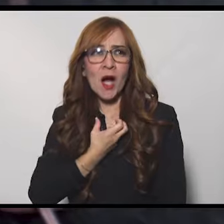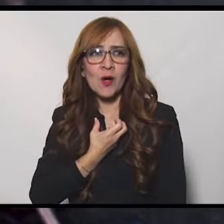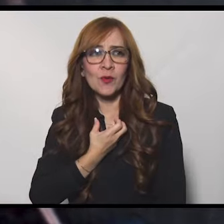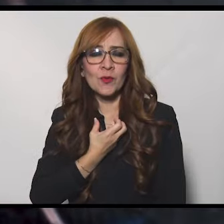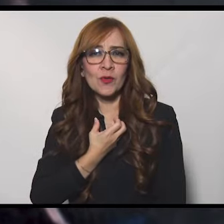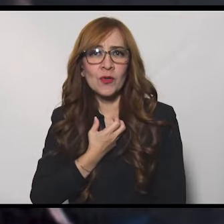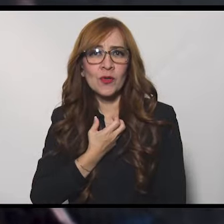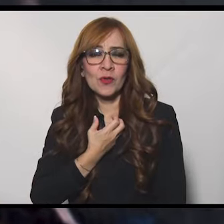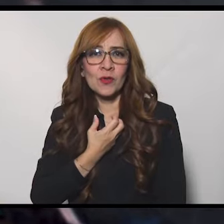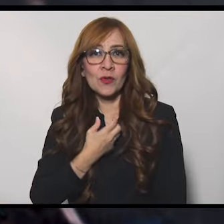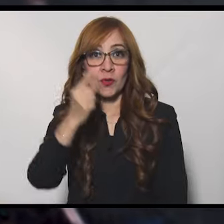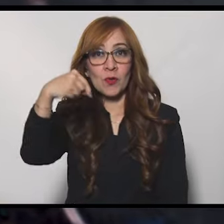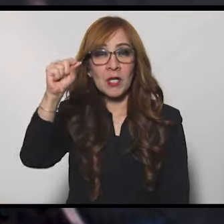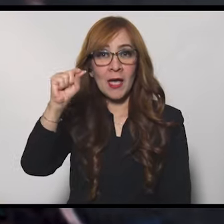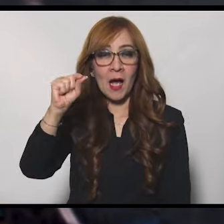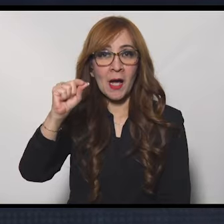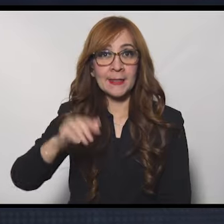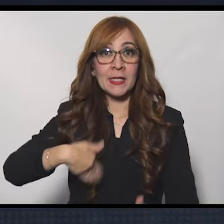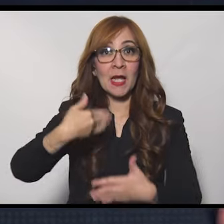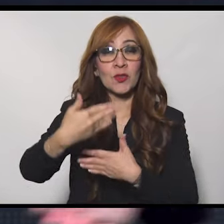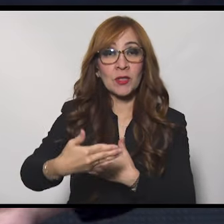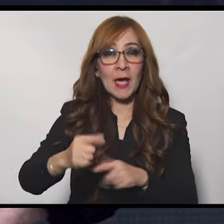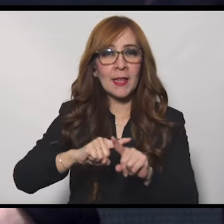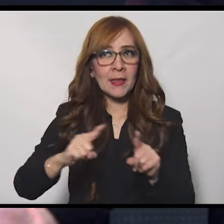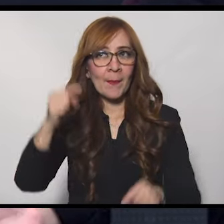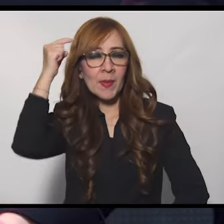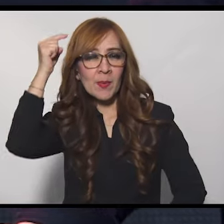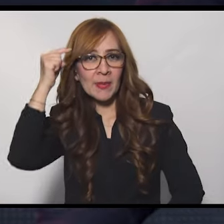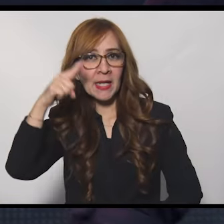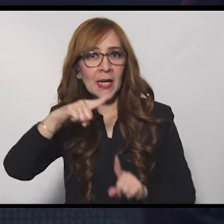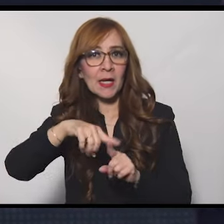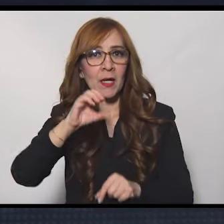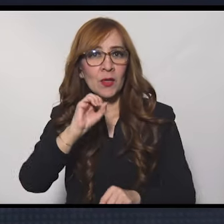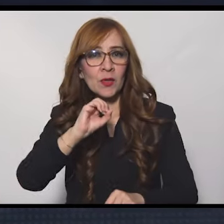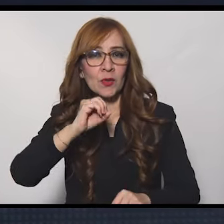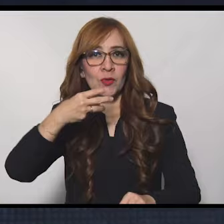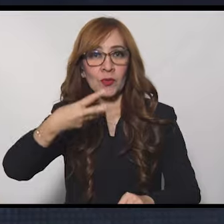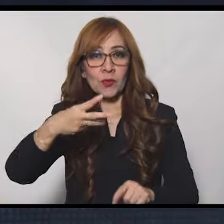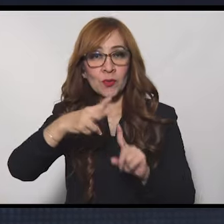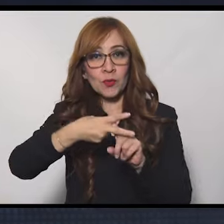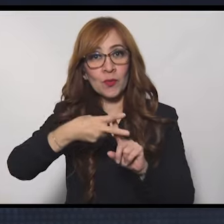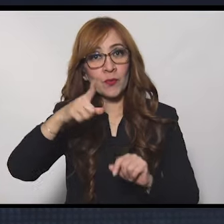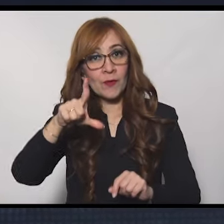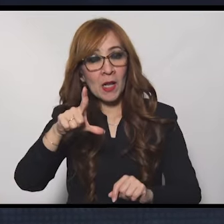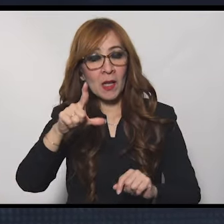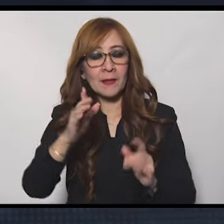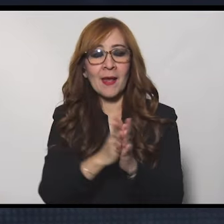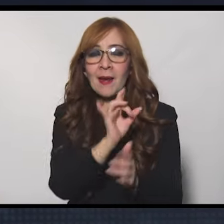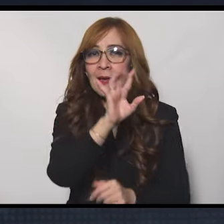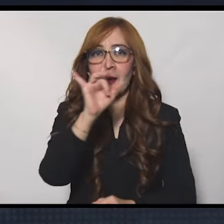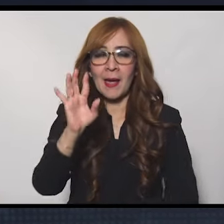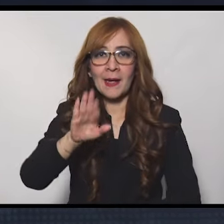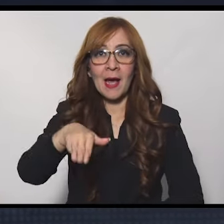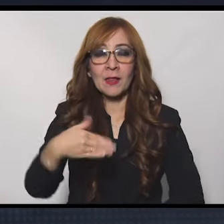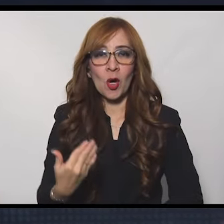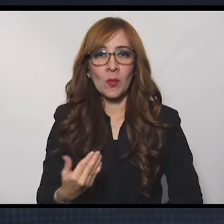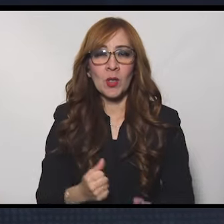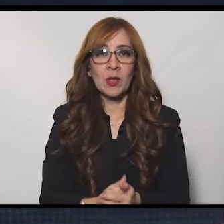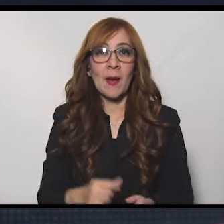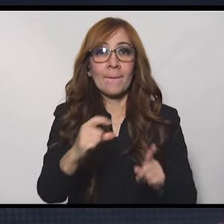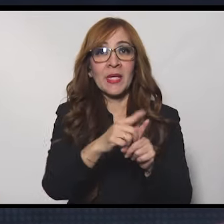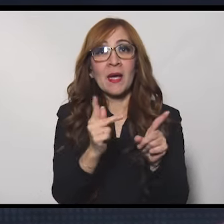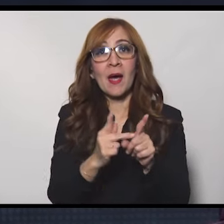dan sebagainya. Atau enggak sertifikasi demi sertifikasi. Ataupun pitch deck bisnis